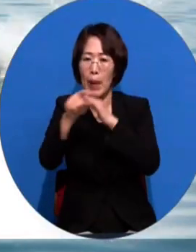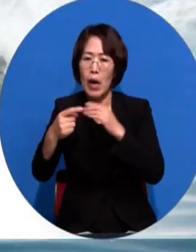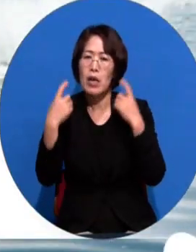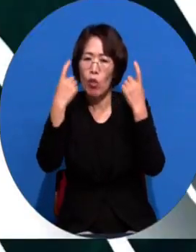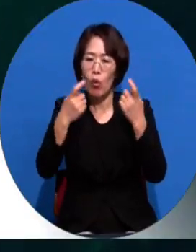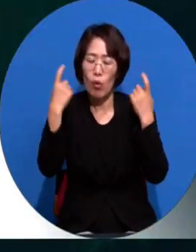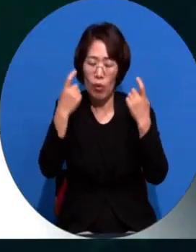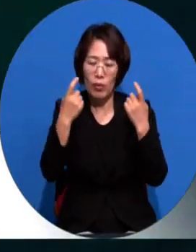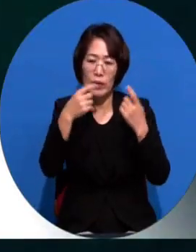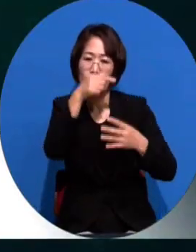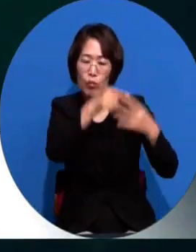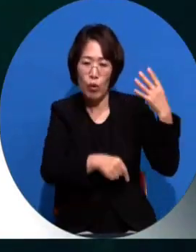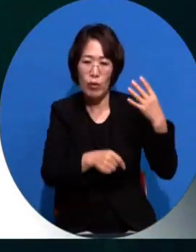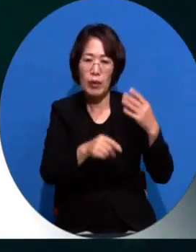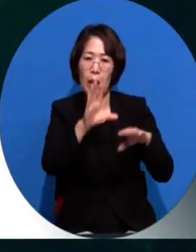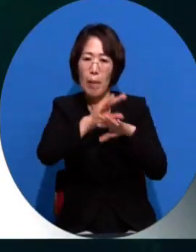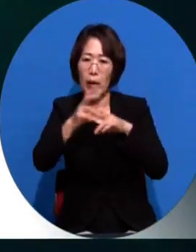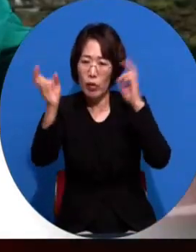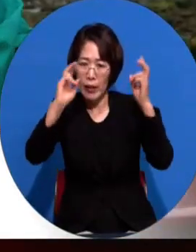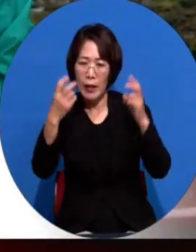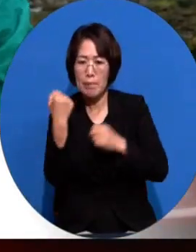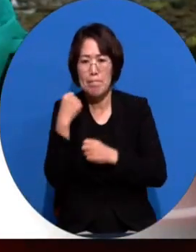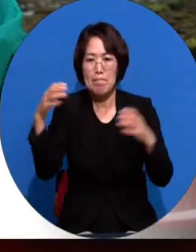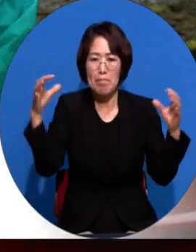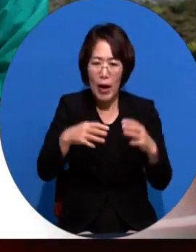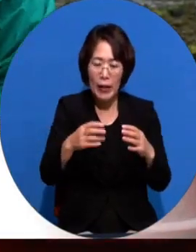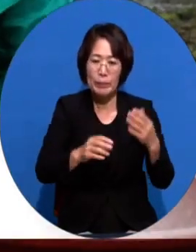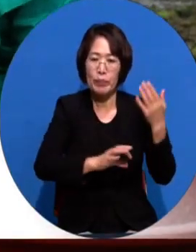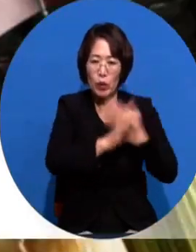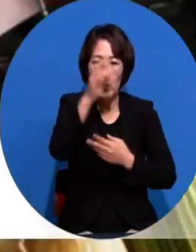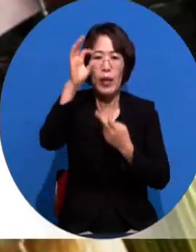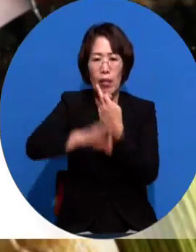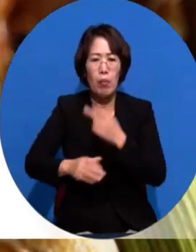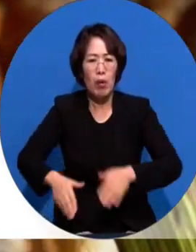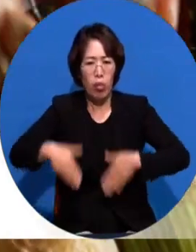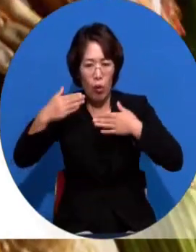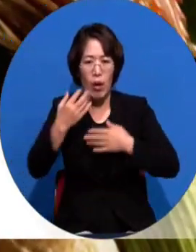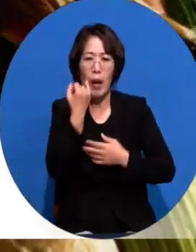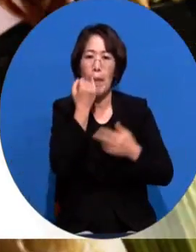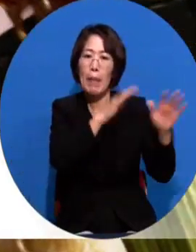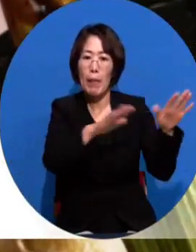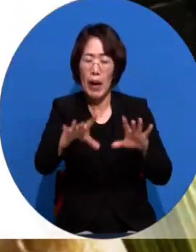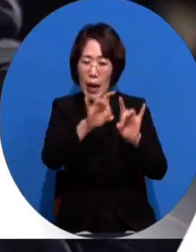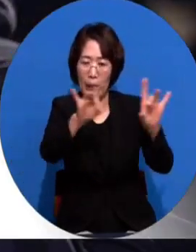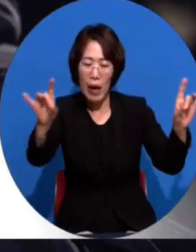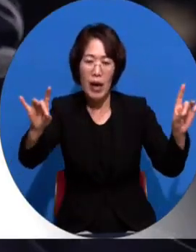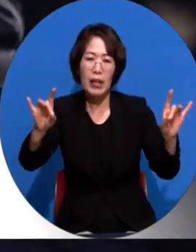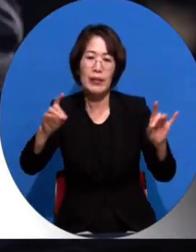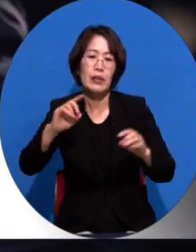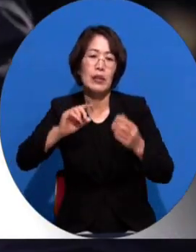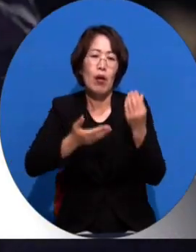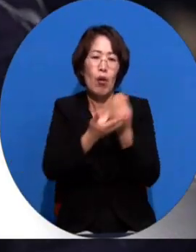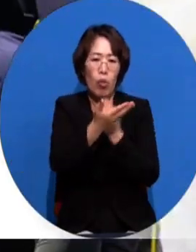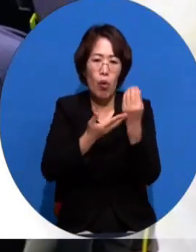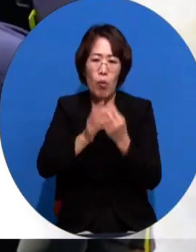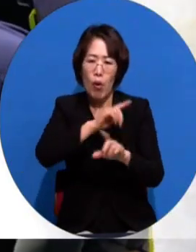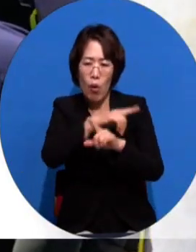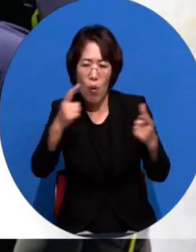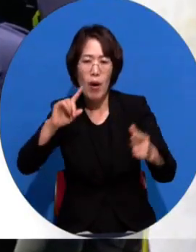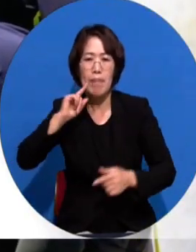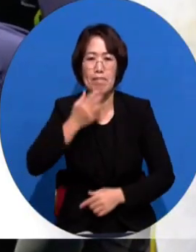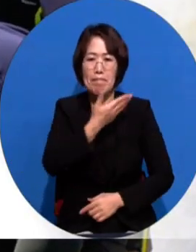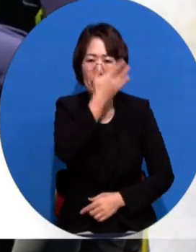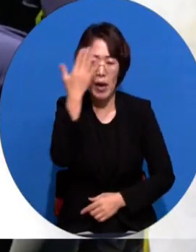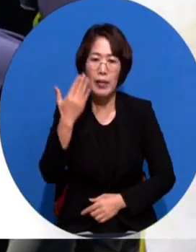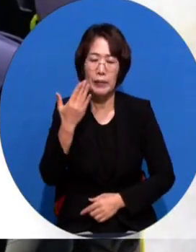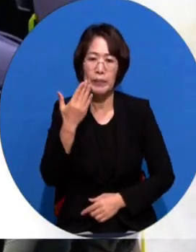신규 프로그램으로 방송사들의 협업을 통해 동해, 남해, 서해 각각의 바다가 품은 섬들의 다채로운